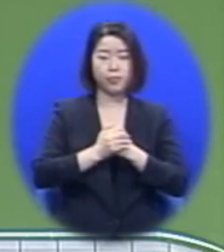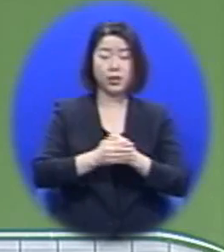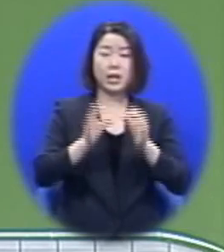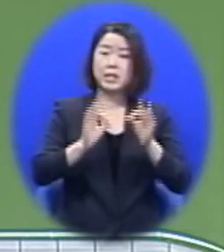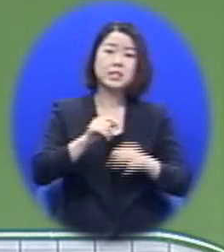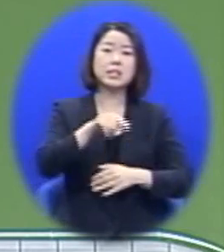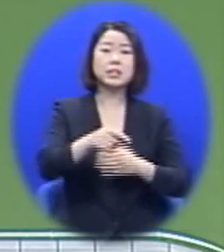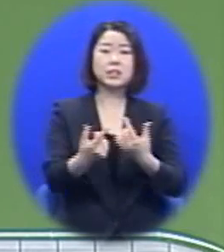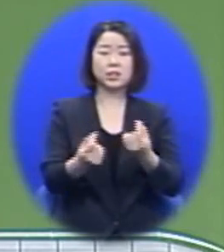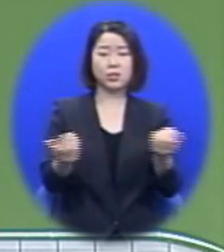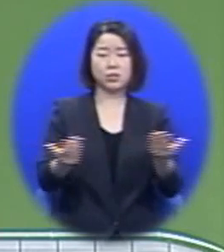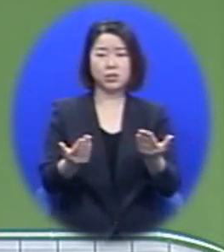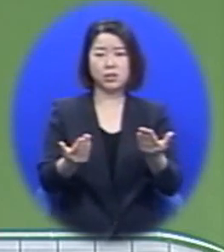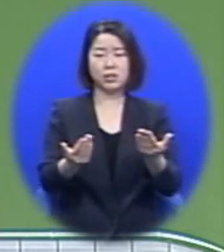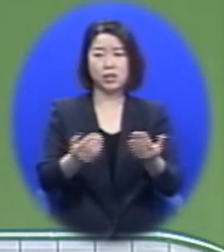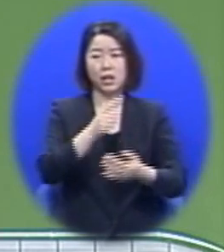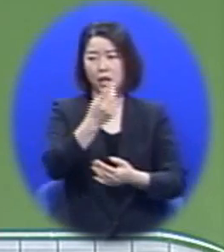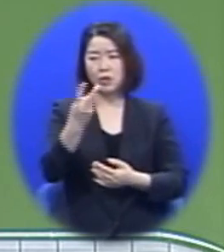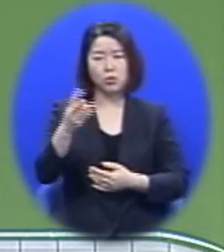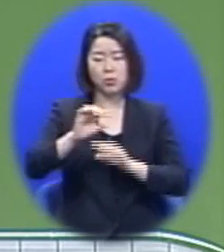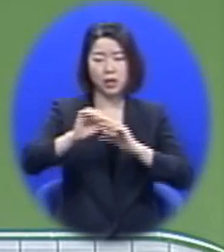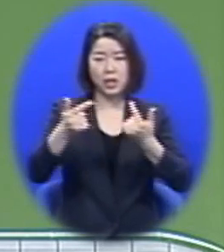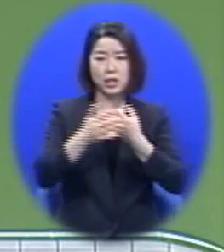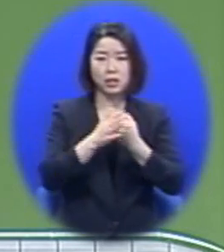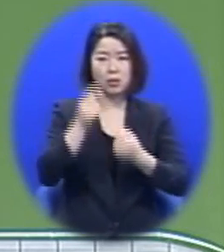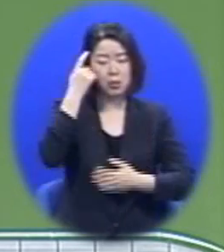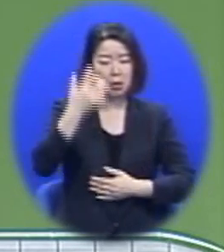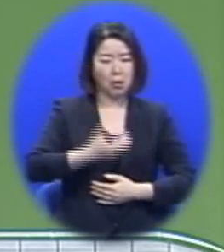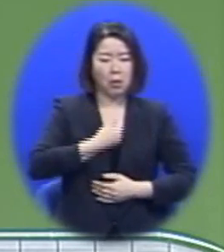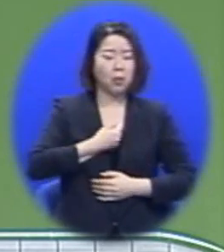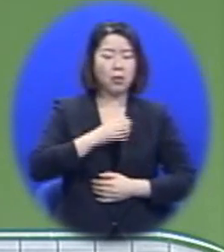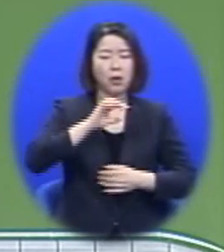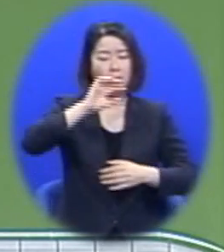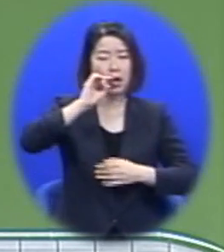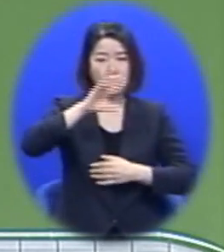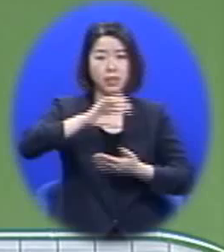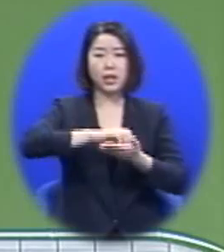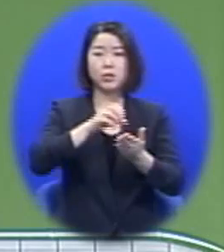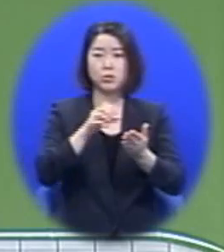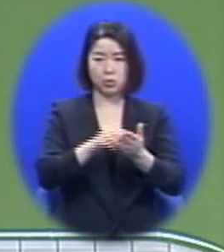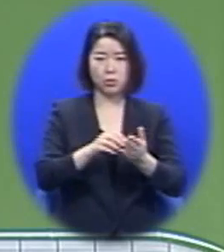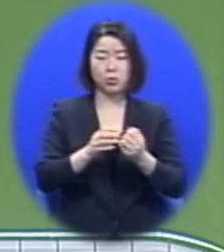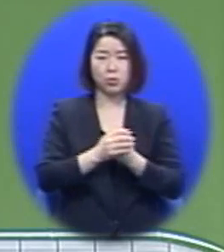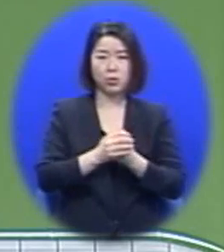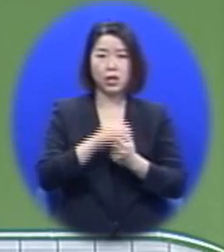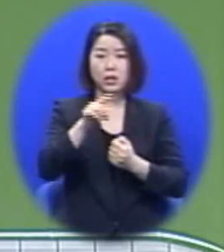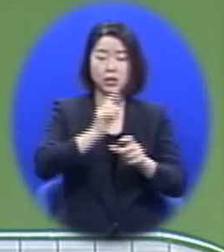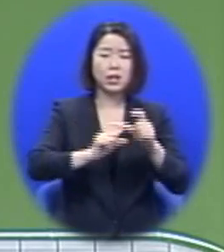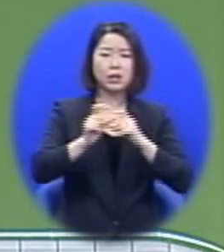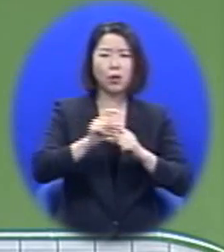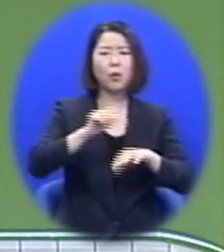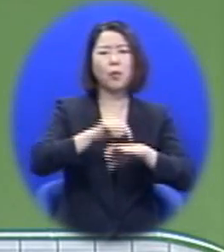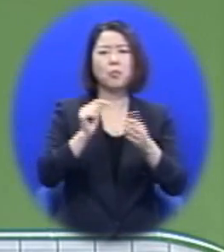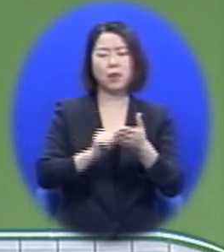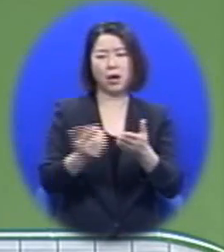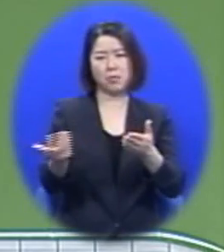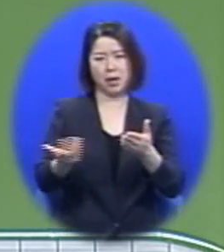이제는 그런 일이 한두 건도 아니기 때문에 별로 충격도 안 될 정도로 그게 더 마음이